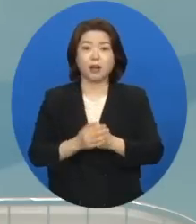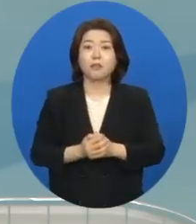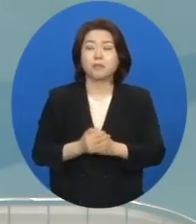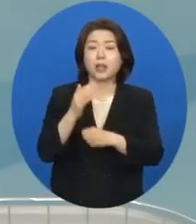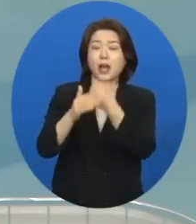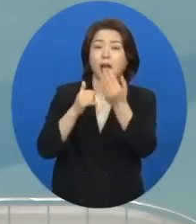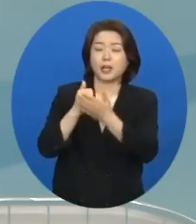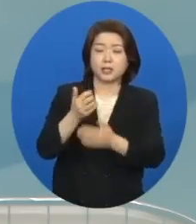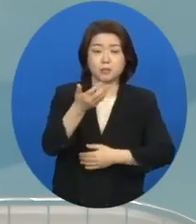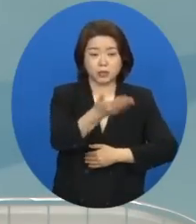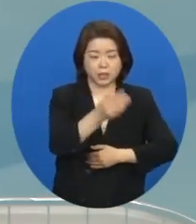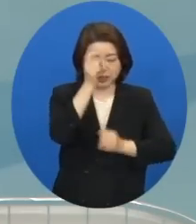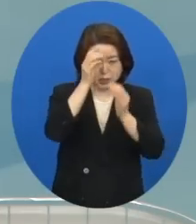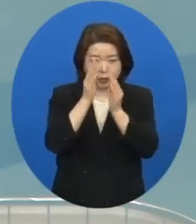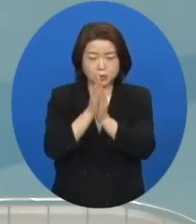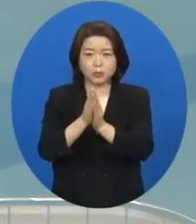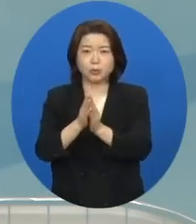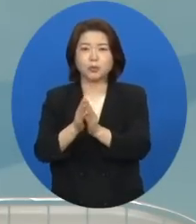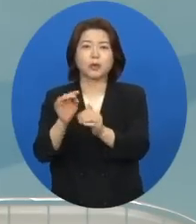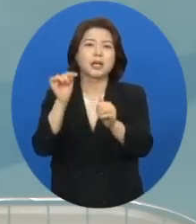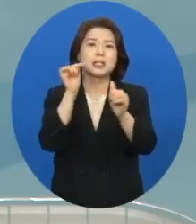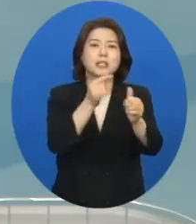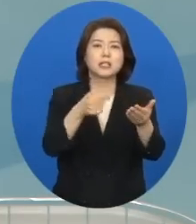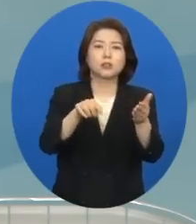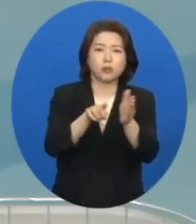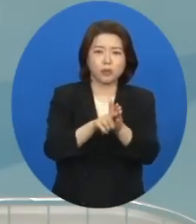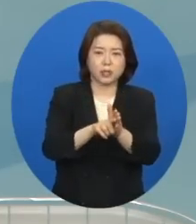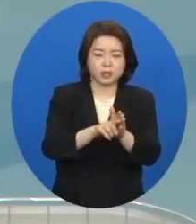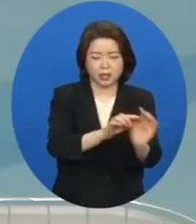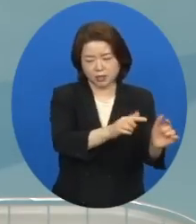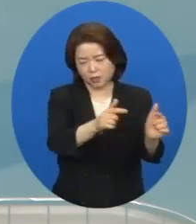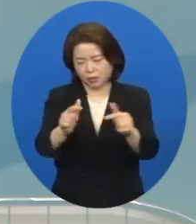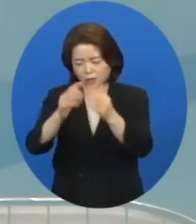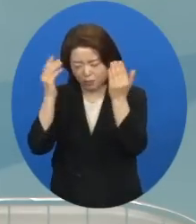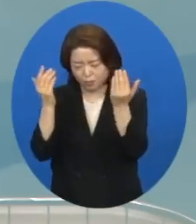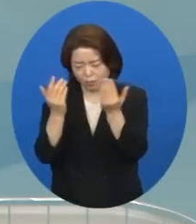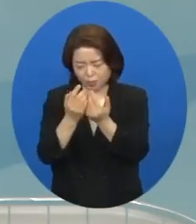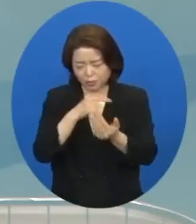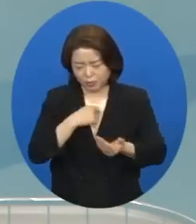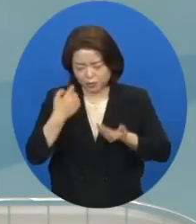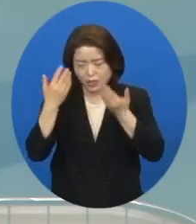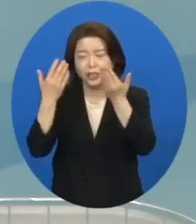당신을 기도하게 하기 위하여 모든 것을 희생하셨다.